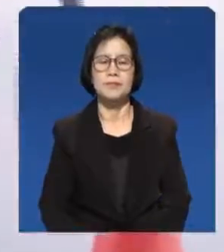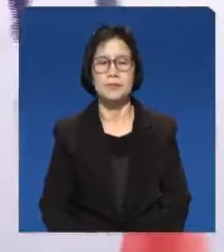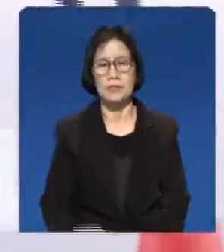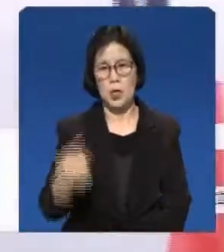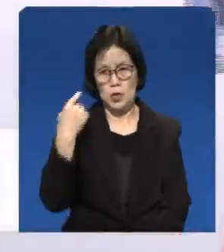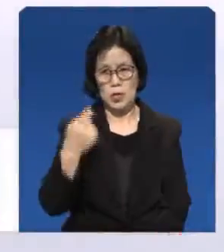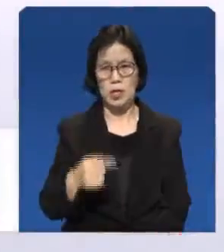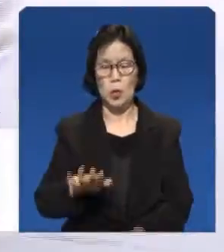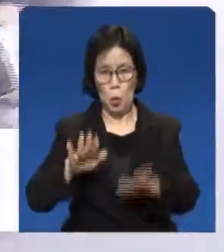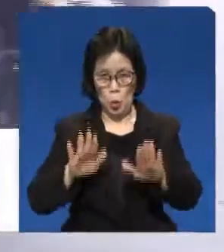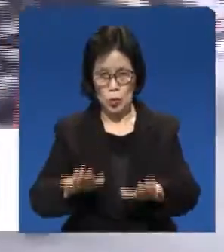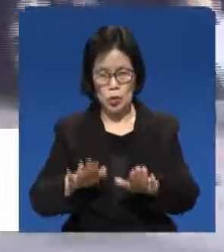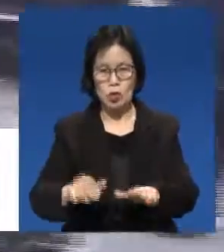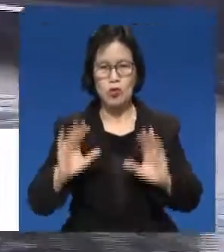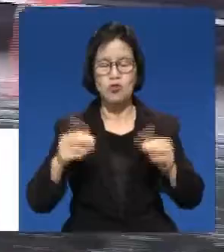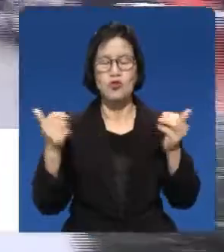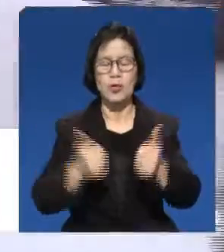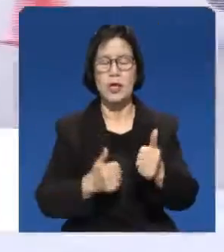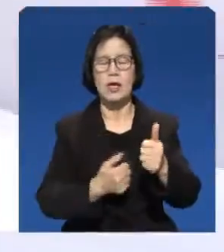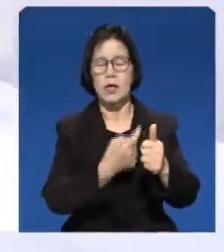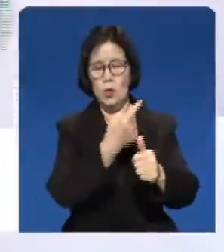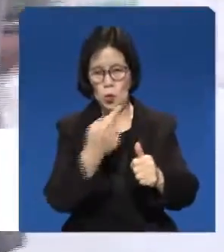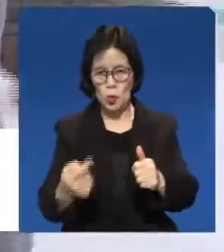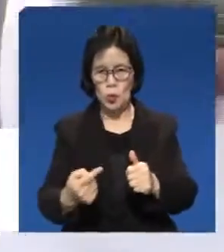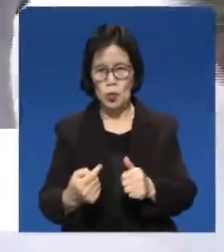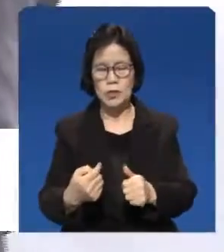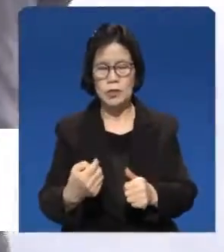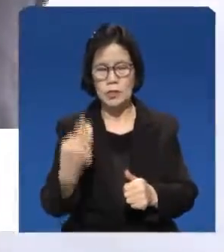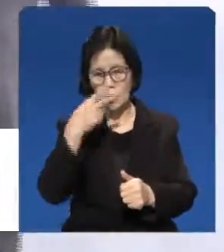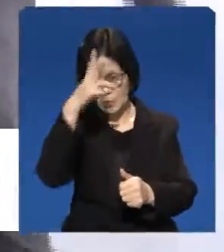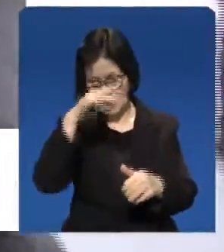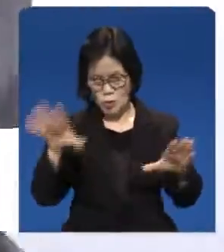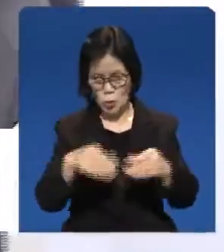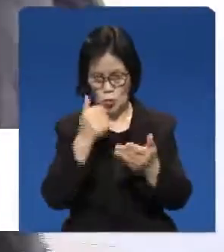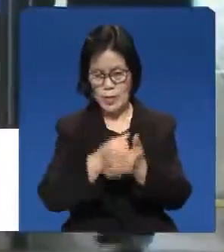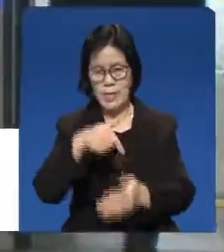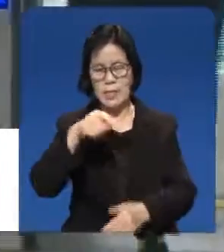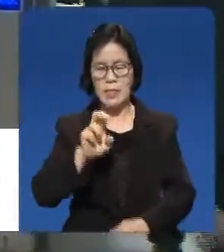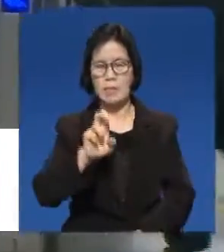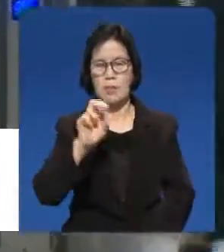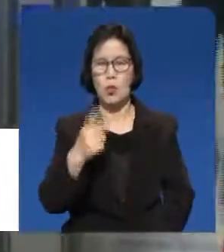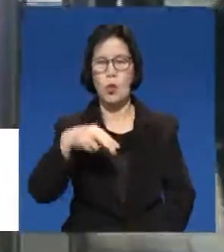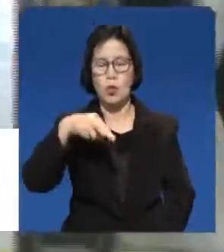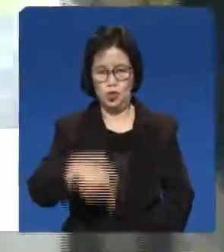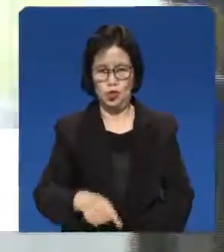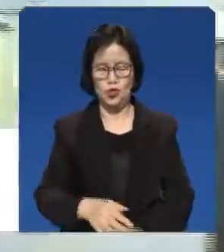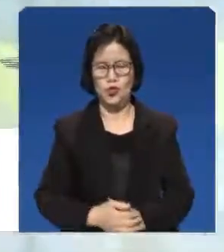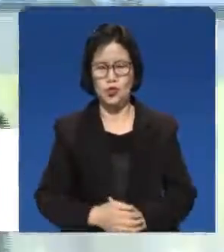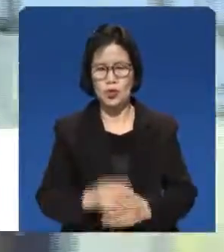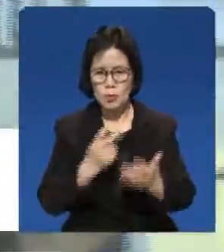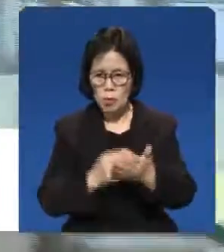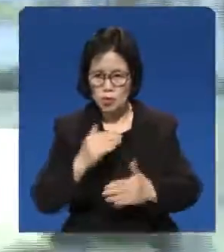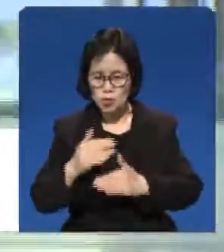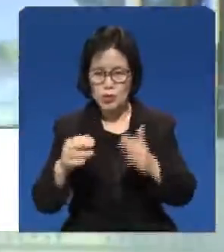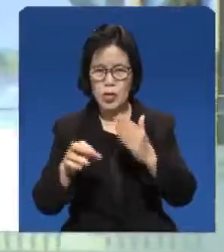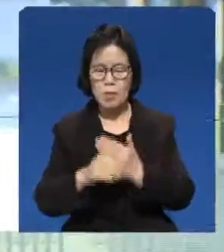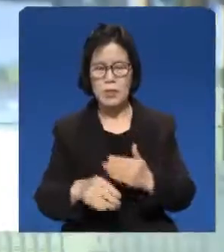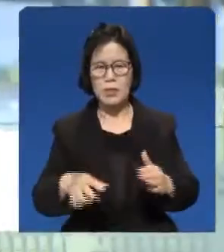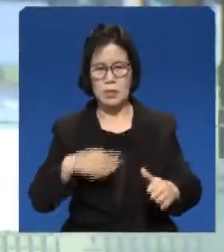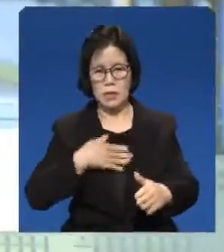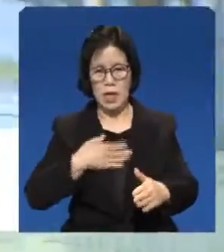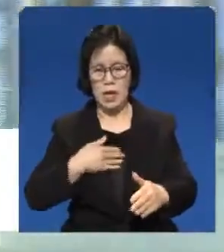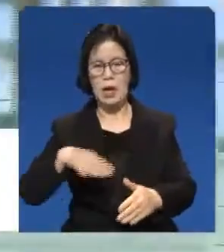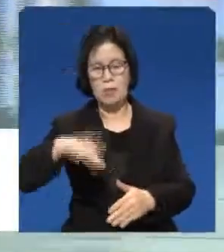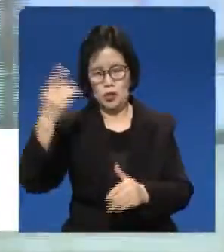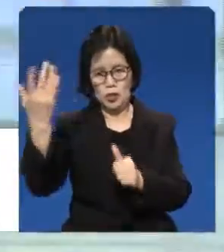어제에 이어 재차 국회를 찾은 김오수 검찰총장. 검수완박을 추진하려면 검찰총장인